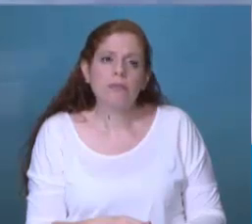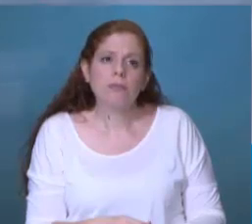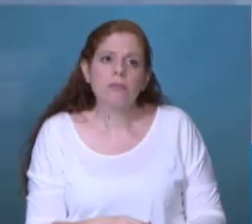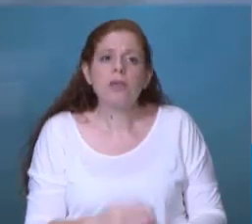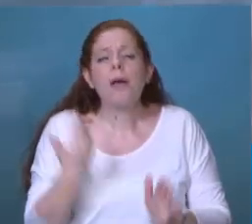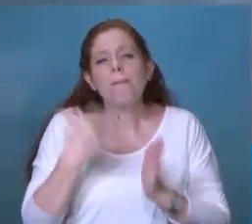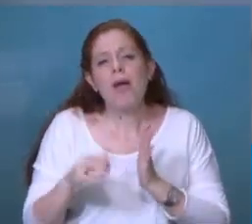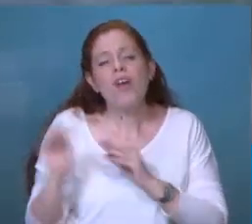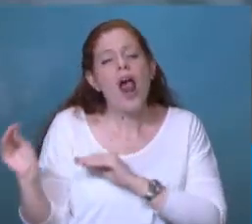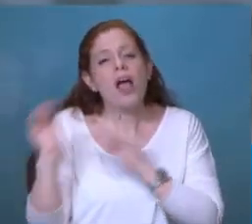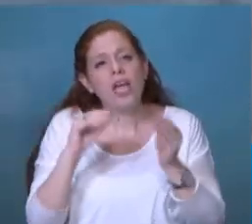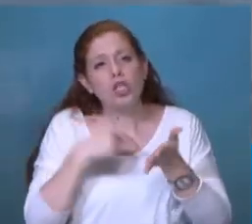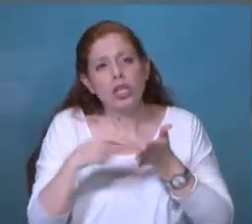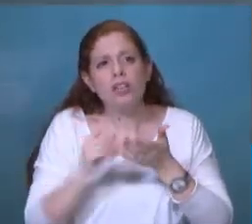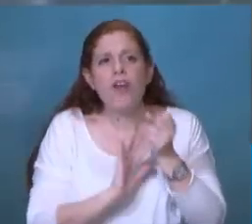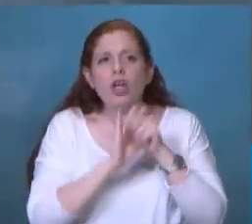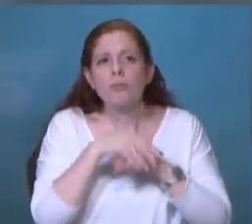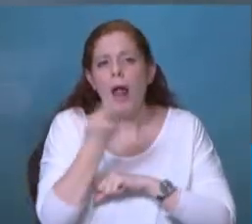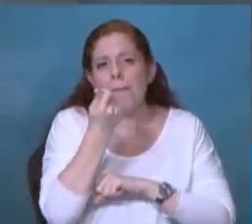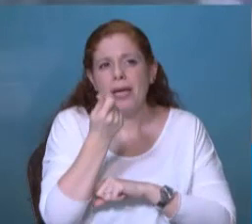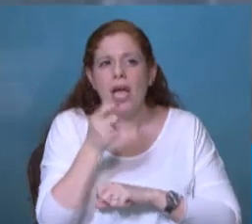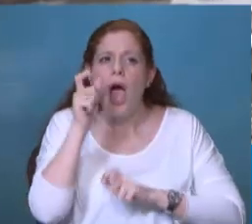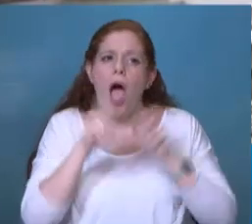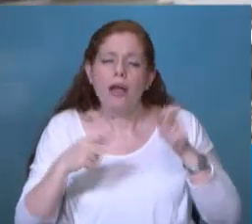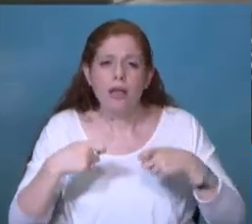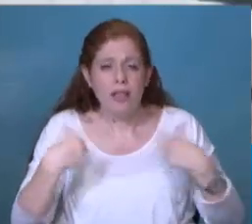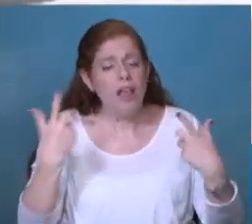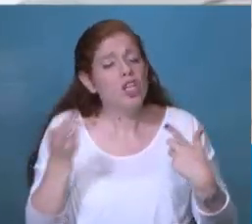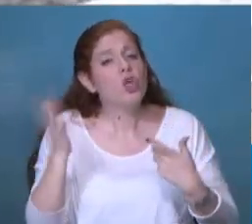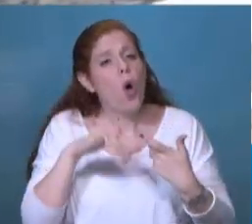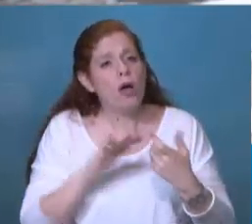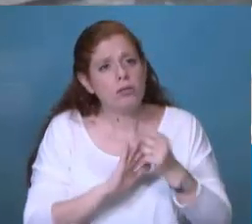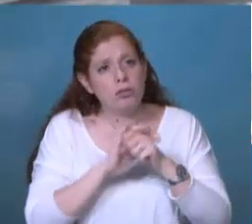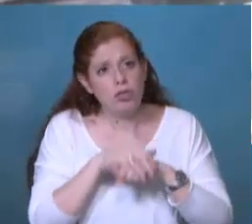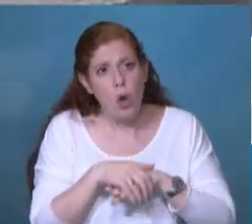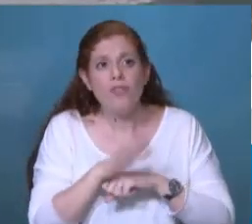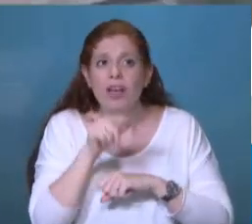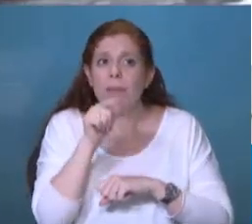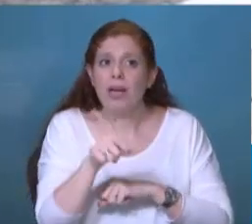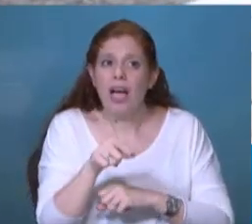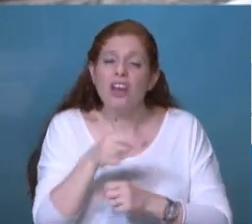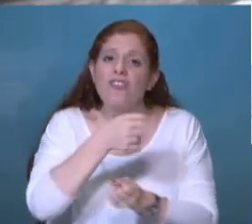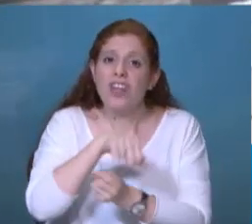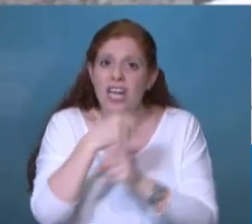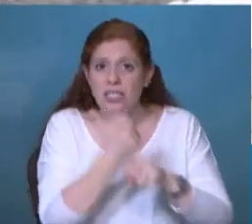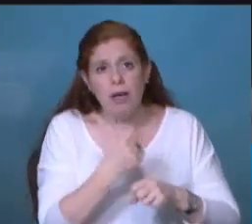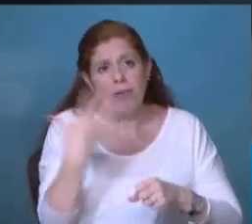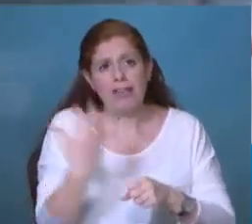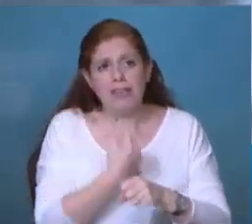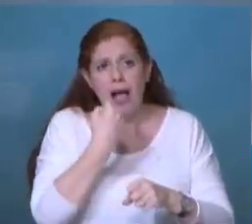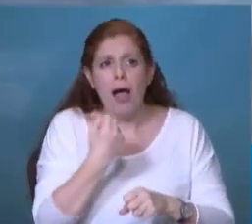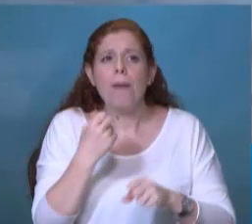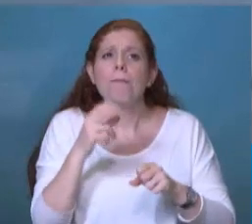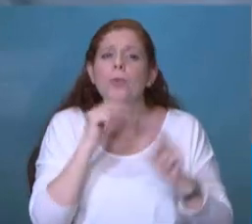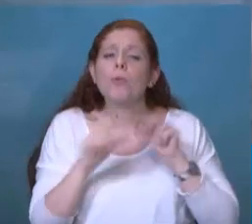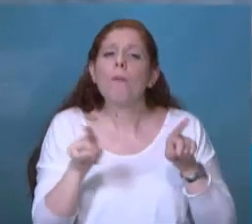מעבר להגירה השלילית ולהשפעה על מחירי הנדלן, לתיירות יתר יש עוד השלכות, וכאן דווקא רשמה ונציה הצלחה. מדובר